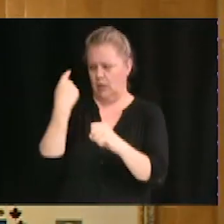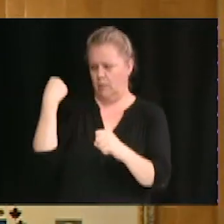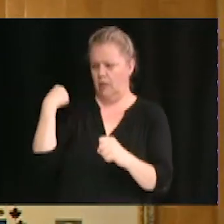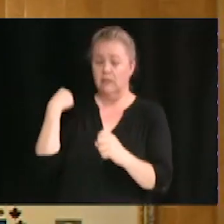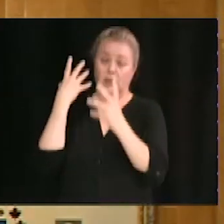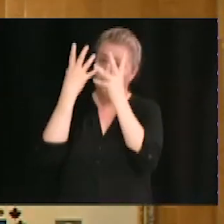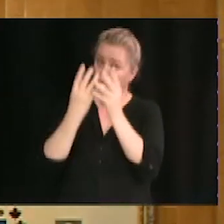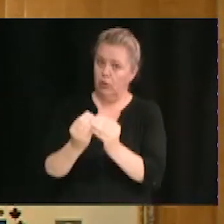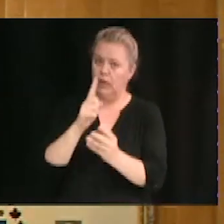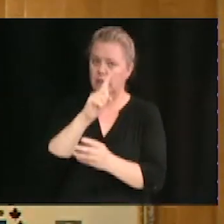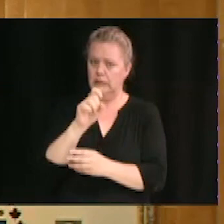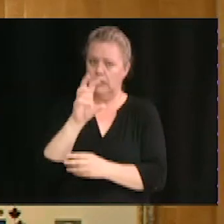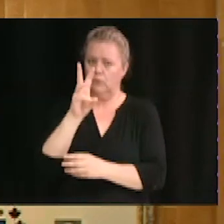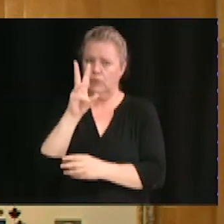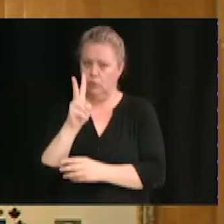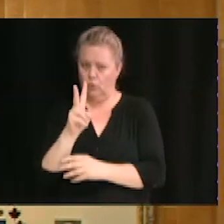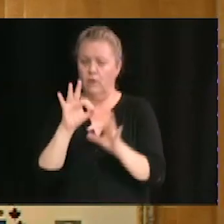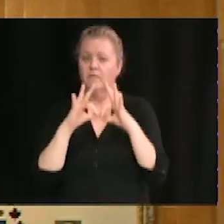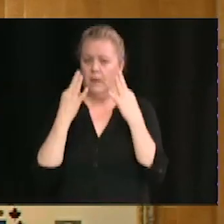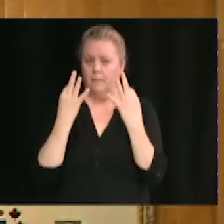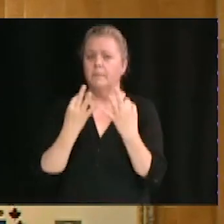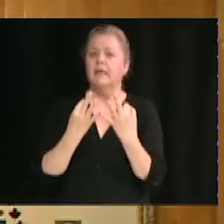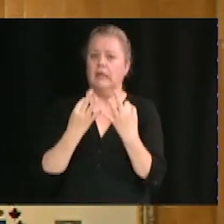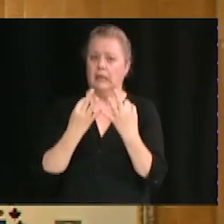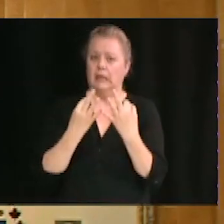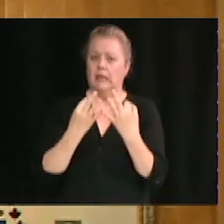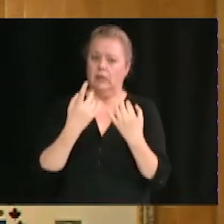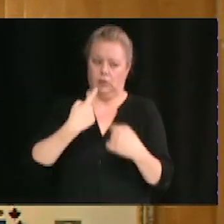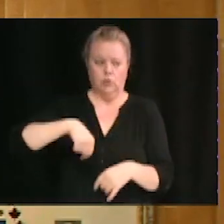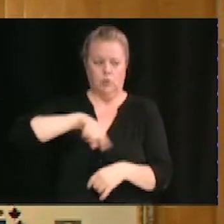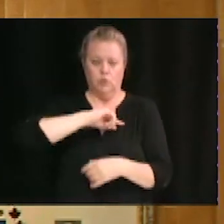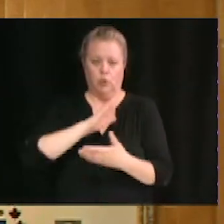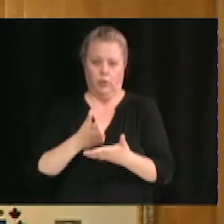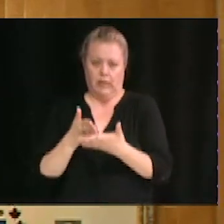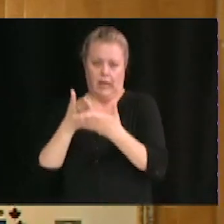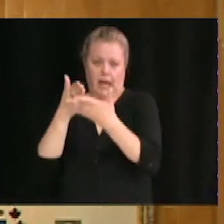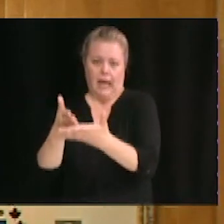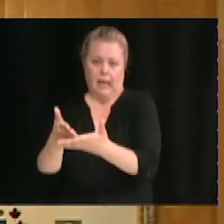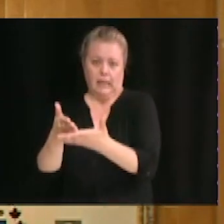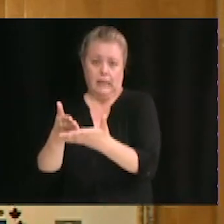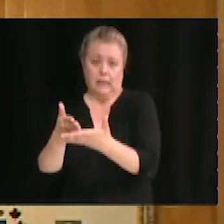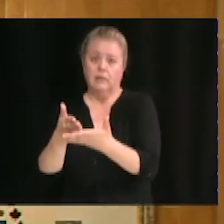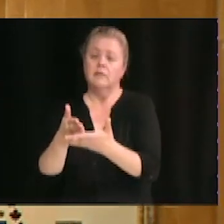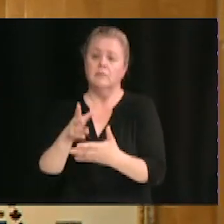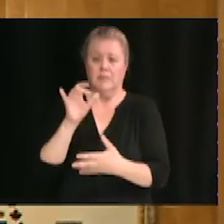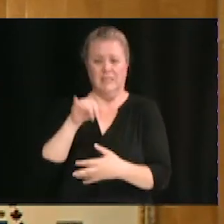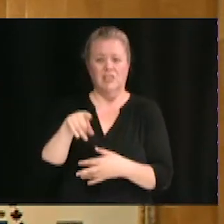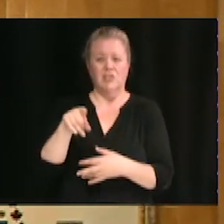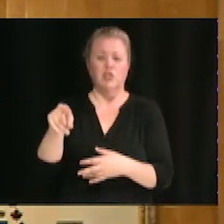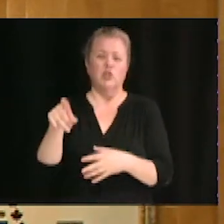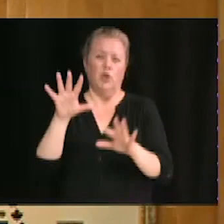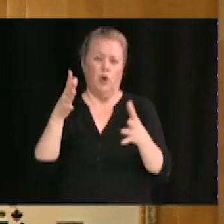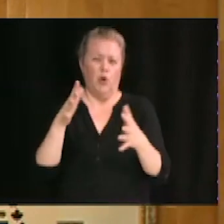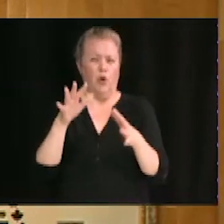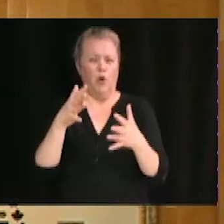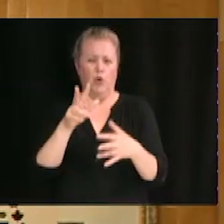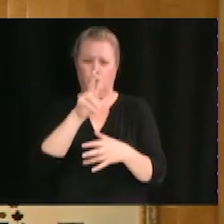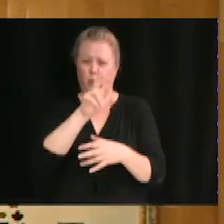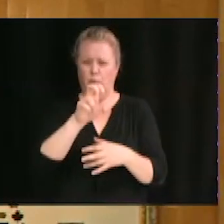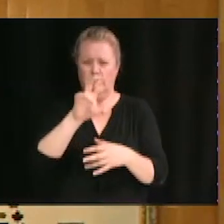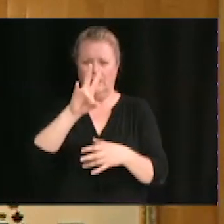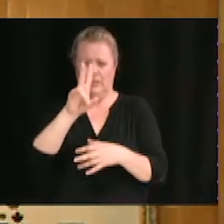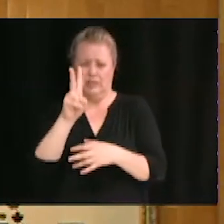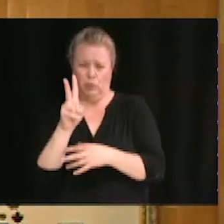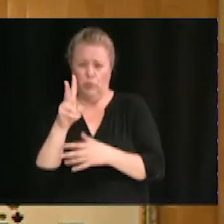162 familles auxquelles on a donné un coup de main et qui représentaient un total de 372 étudiants, à la fois de